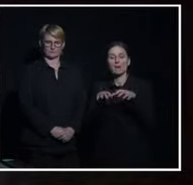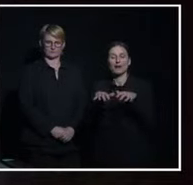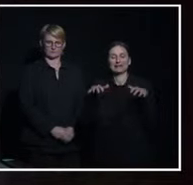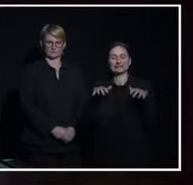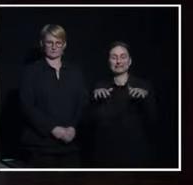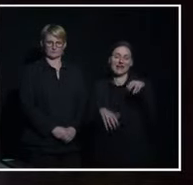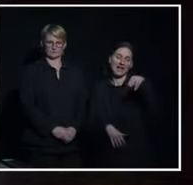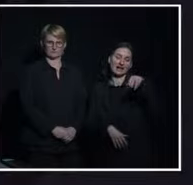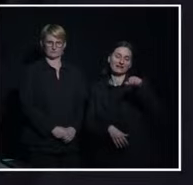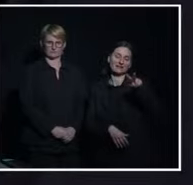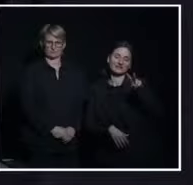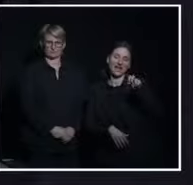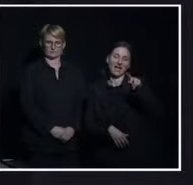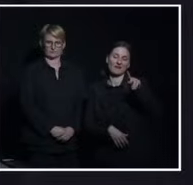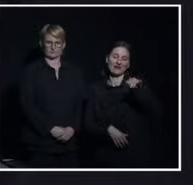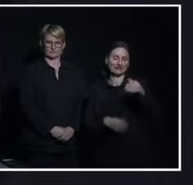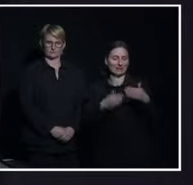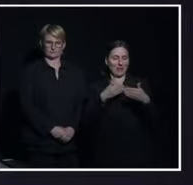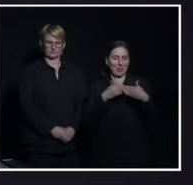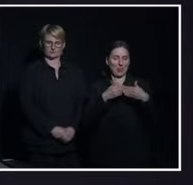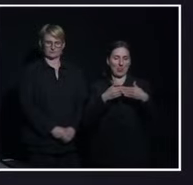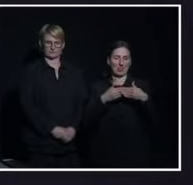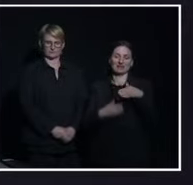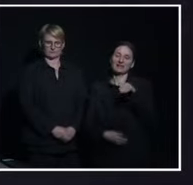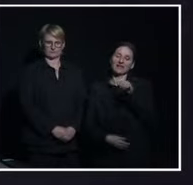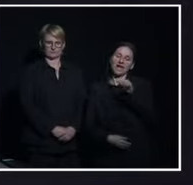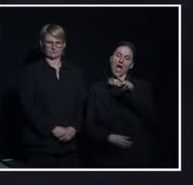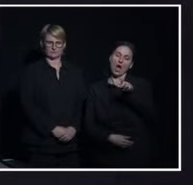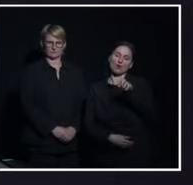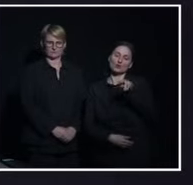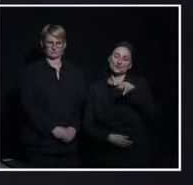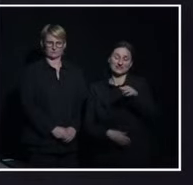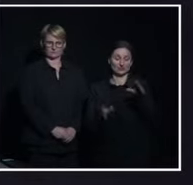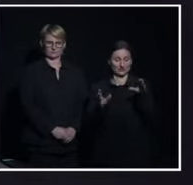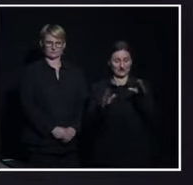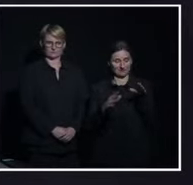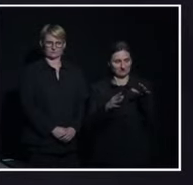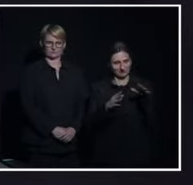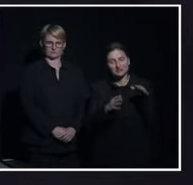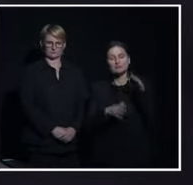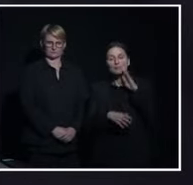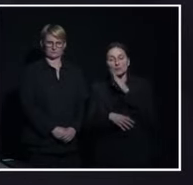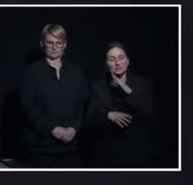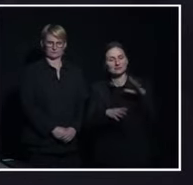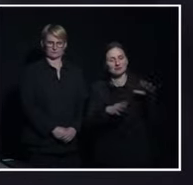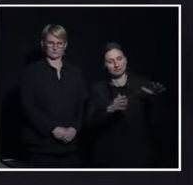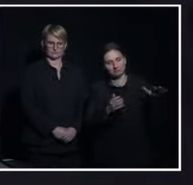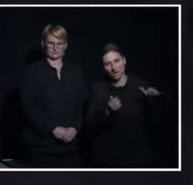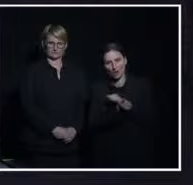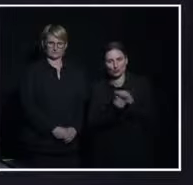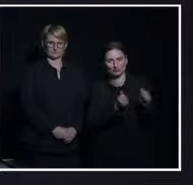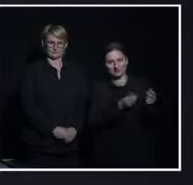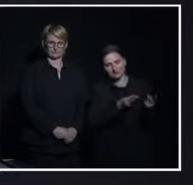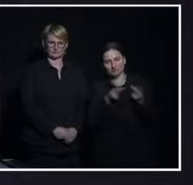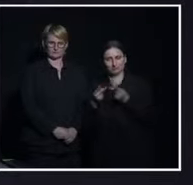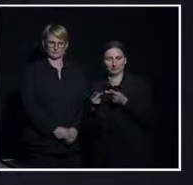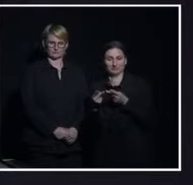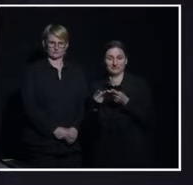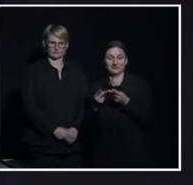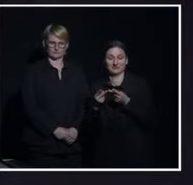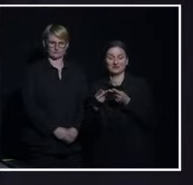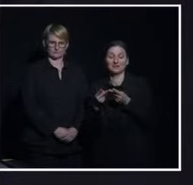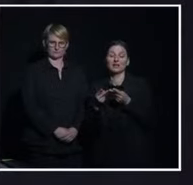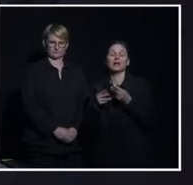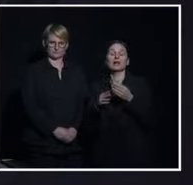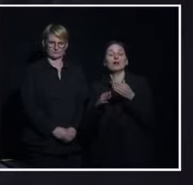Vorhölle von Auschwitz. Dorthin wurde sie zusammen, nämlich nach Auschwitz, mit ihrer Mutter transportiert. Aber wenige Tage, bevor sie